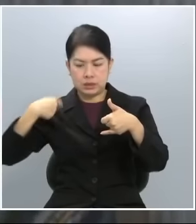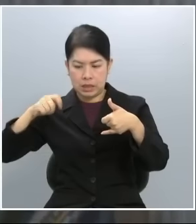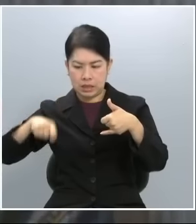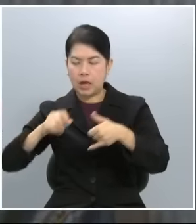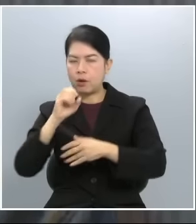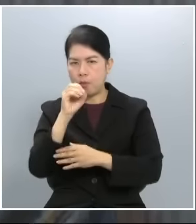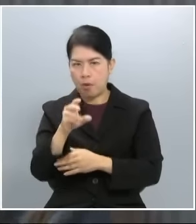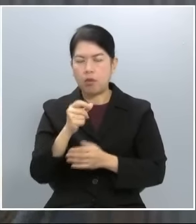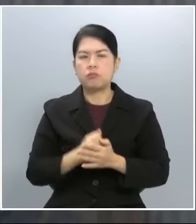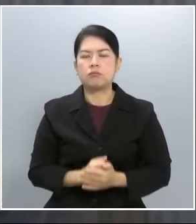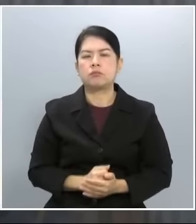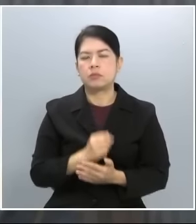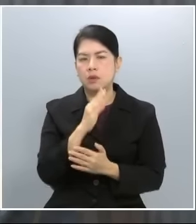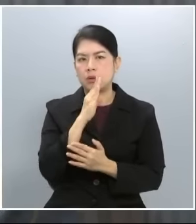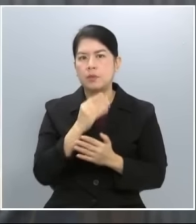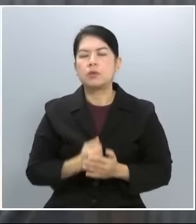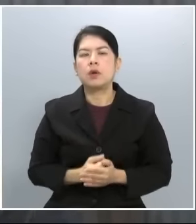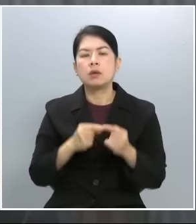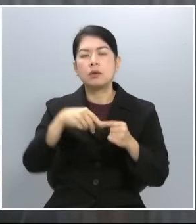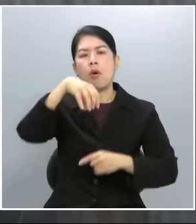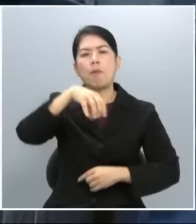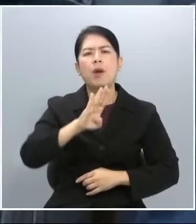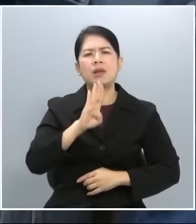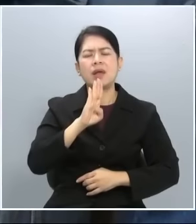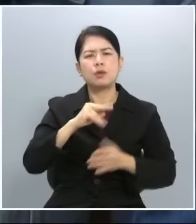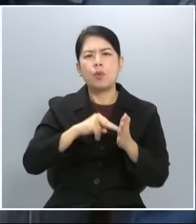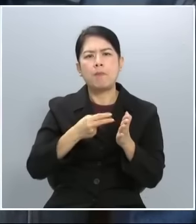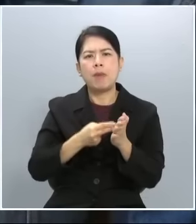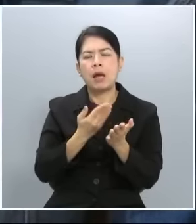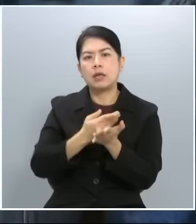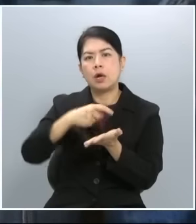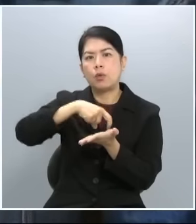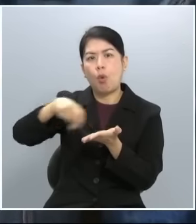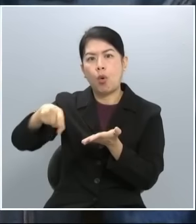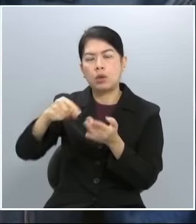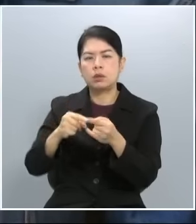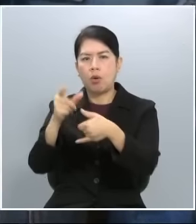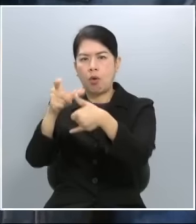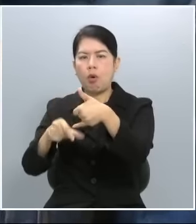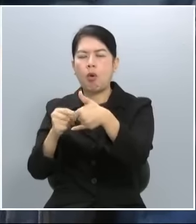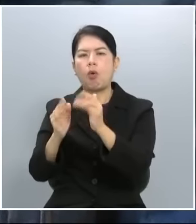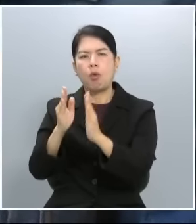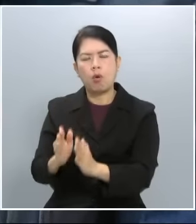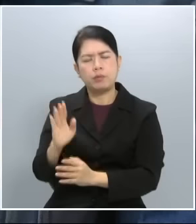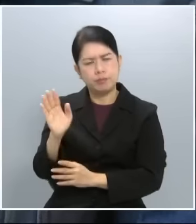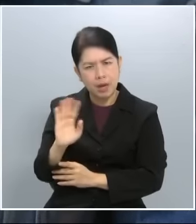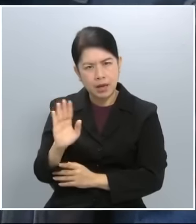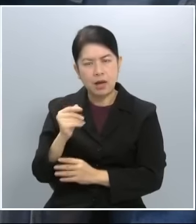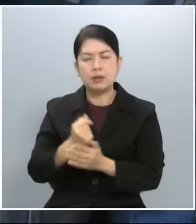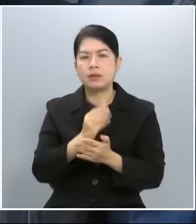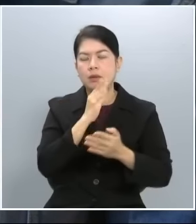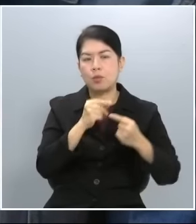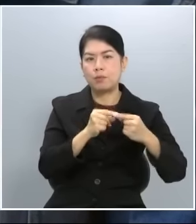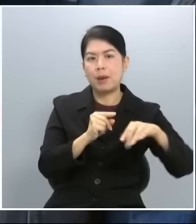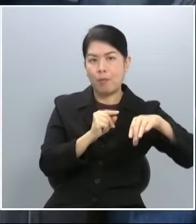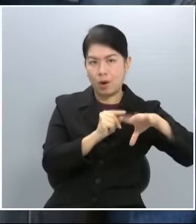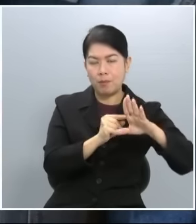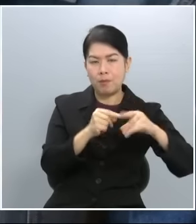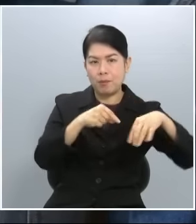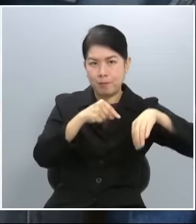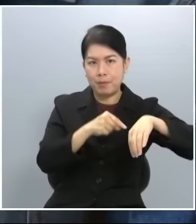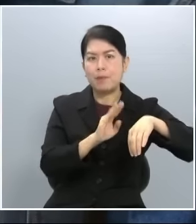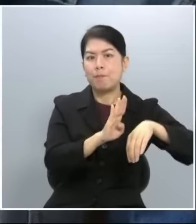คลไม่สามารถที่จะโอนเงินออกไปใส่บัญชีบุคคลโดยไม่มีที่มาที่ไปผู้คนติด